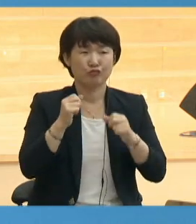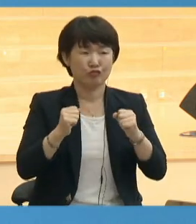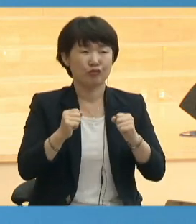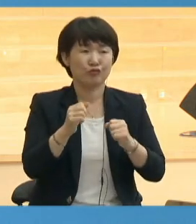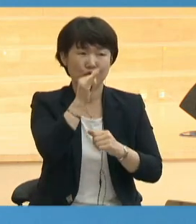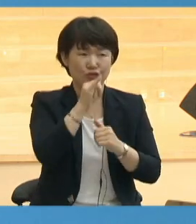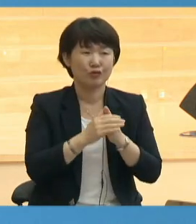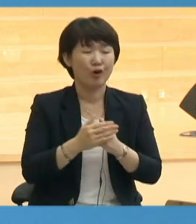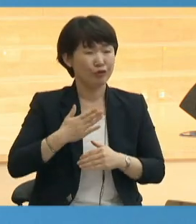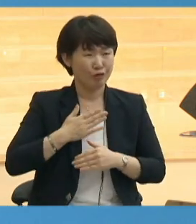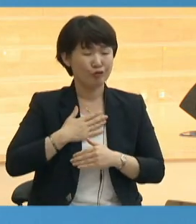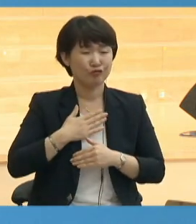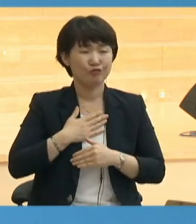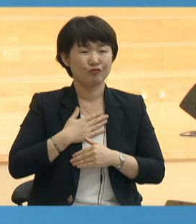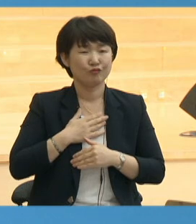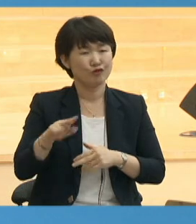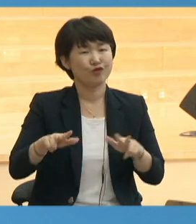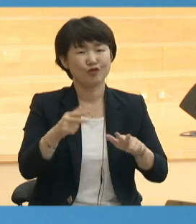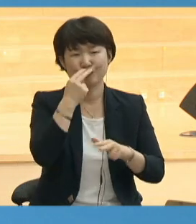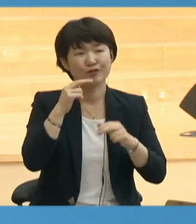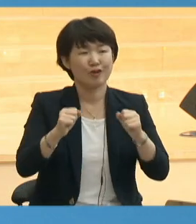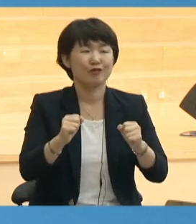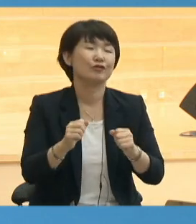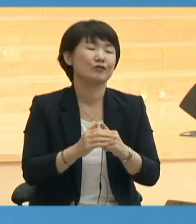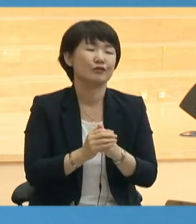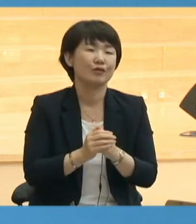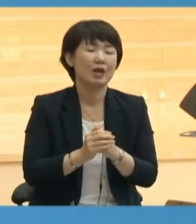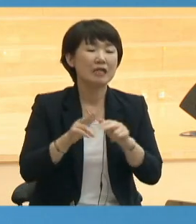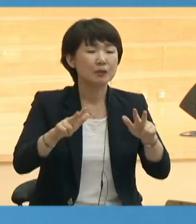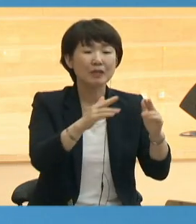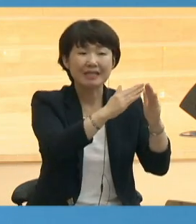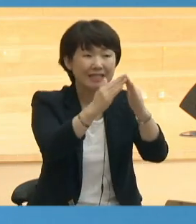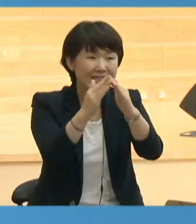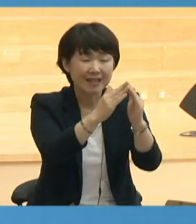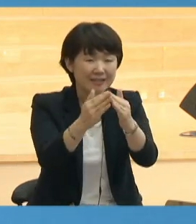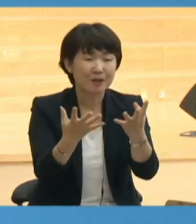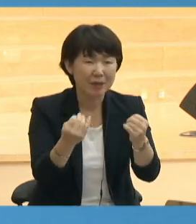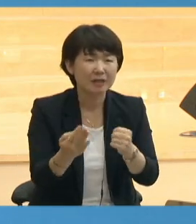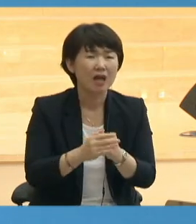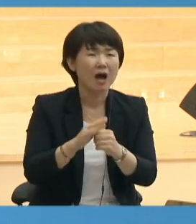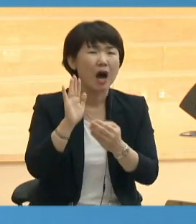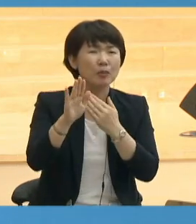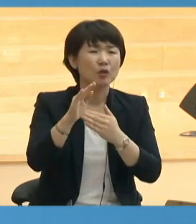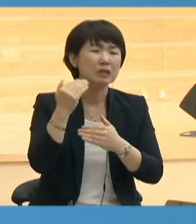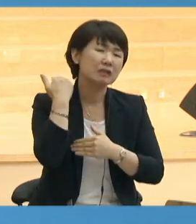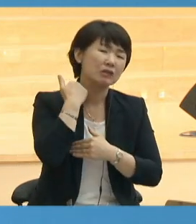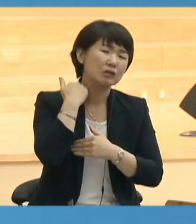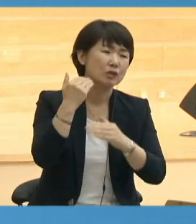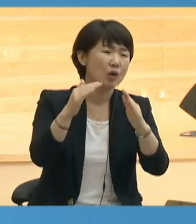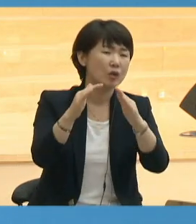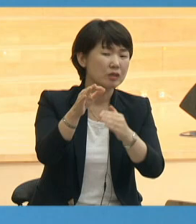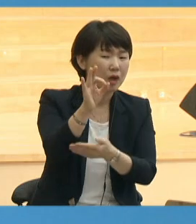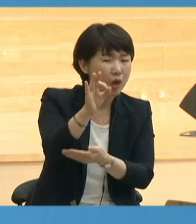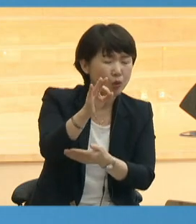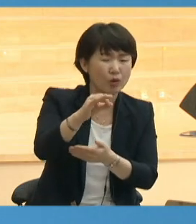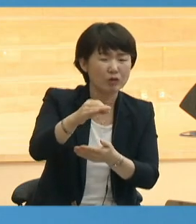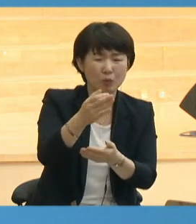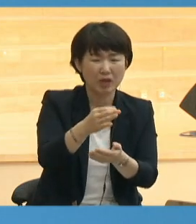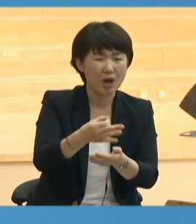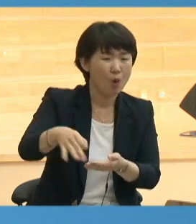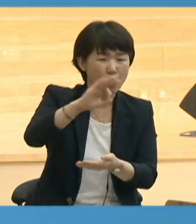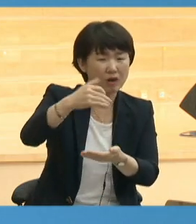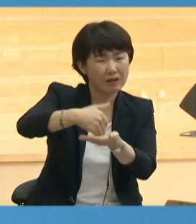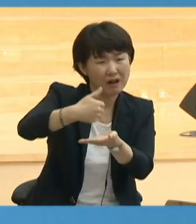나도 살아있어 지고 이사철이 인데 앞으로 이제 막 막 전세금 올려달라고 하는데 이제 곧 겨울이 닥쳐 오는 데